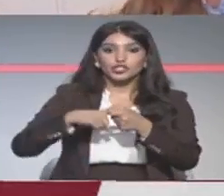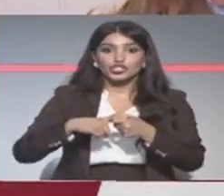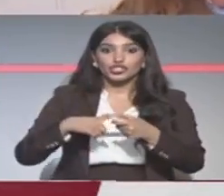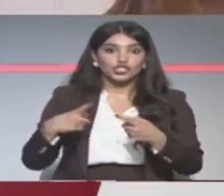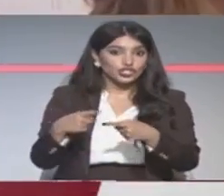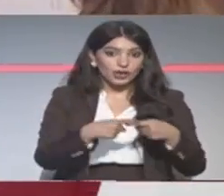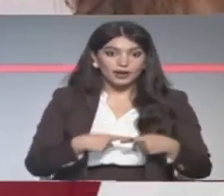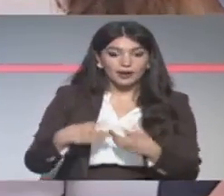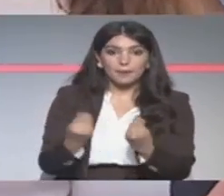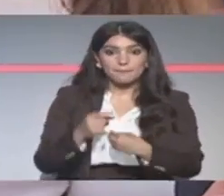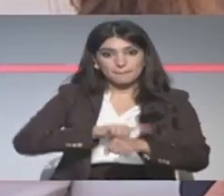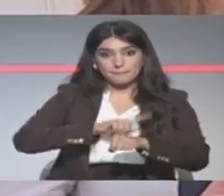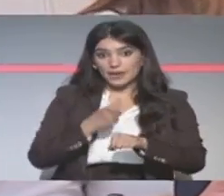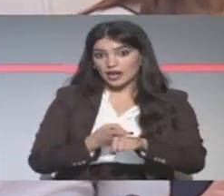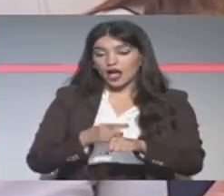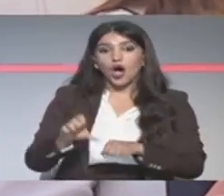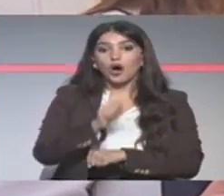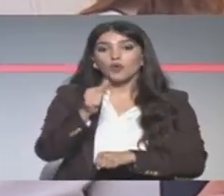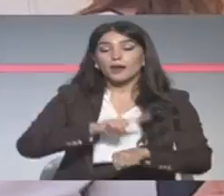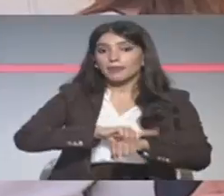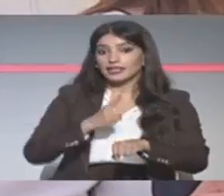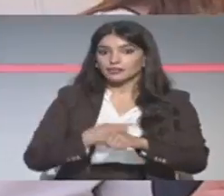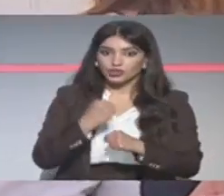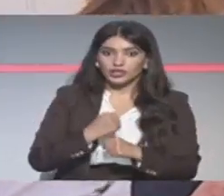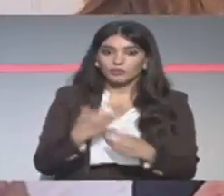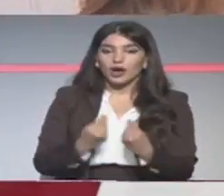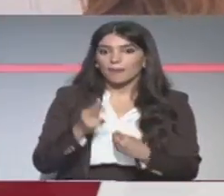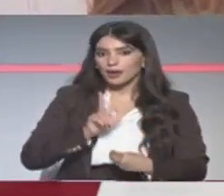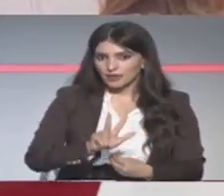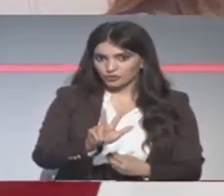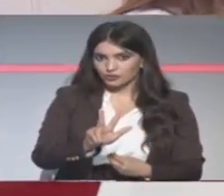البلديات، ويظل من الأول البلديات اللي باش نبداو بها هي بلدية باردو.